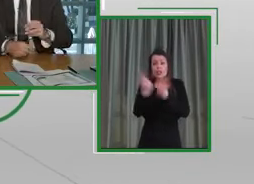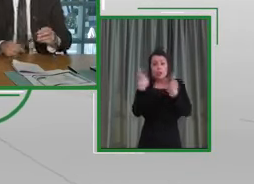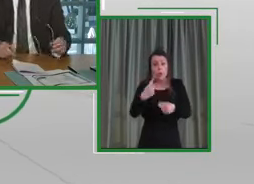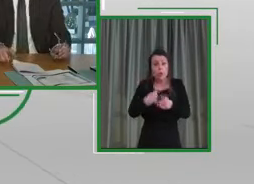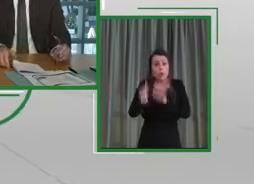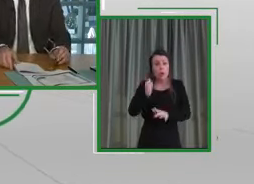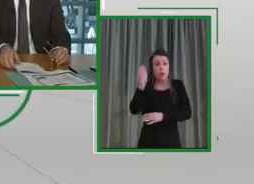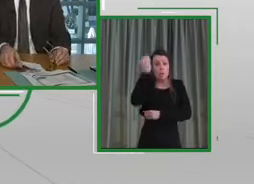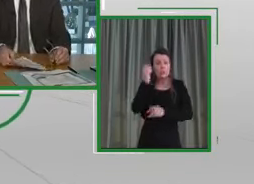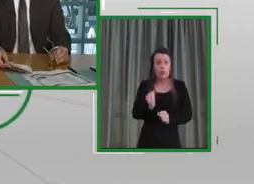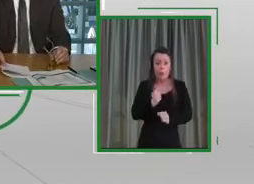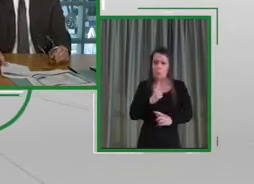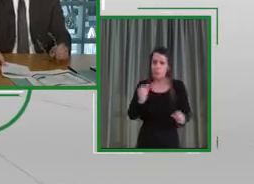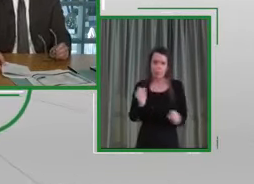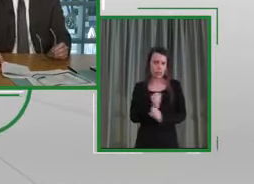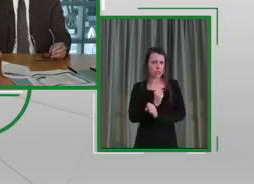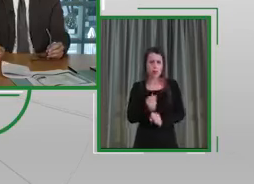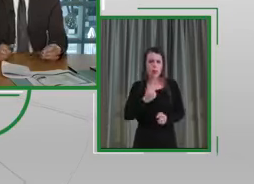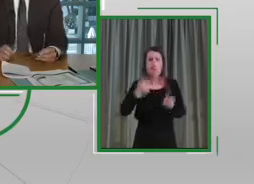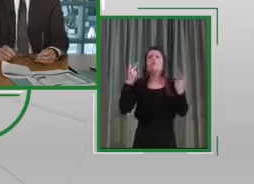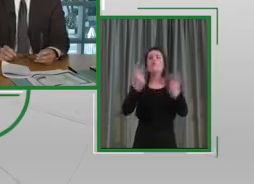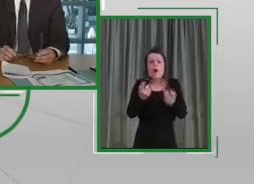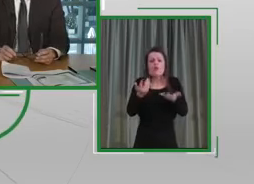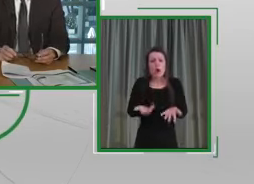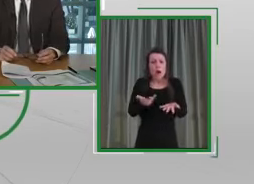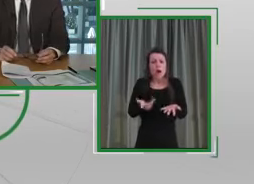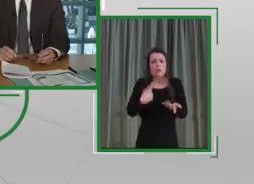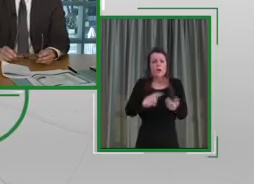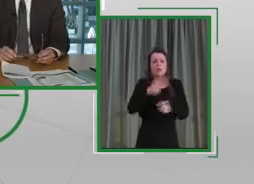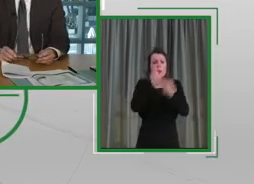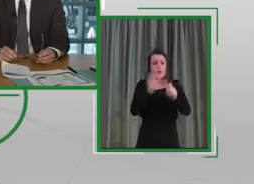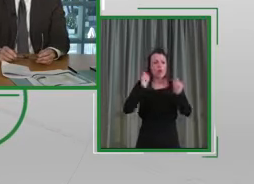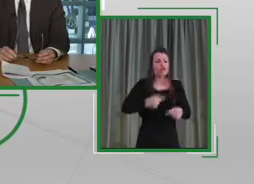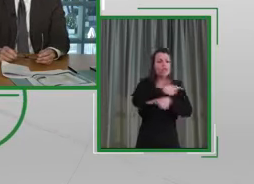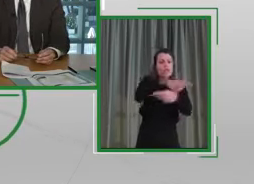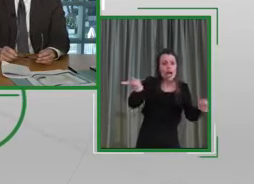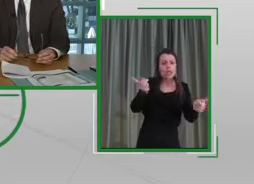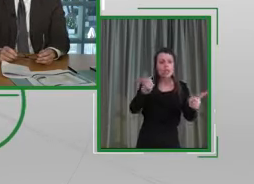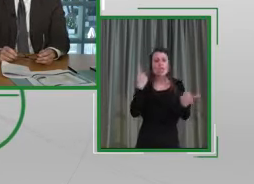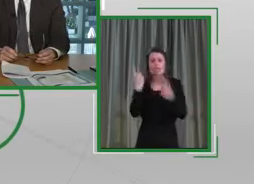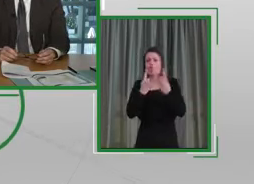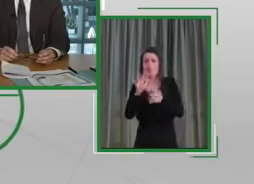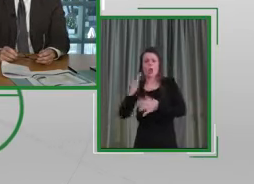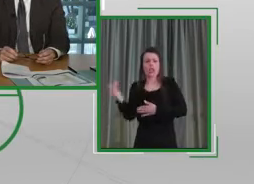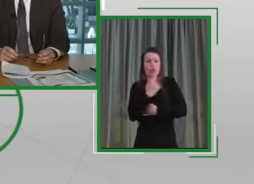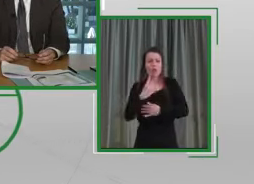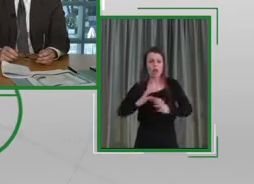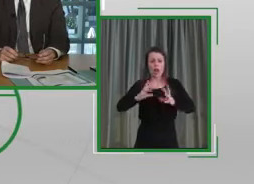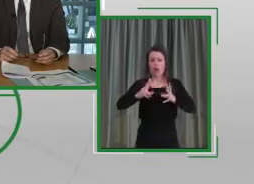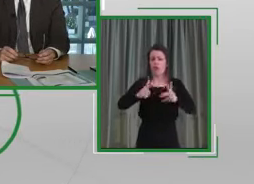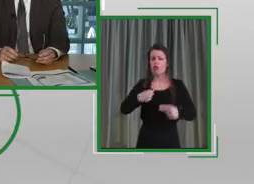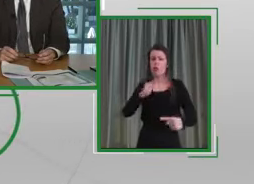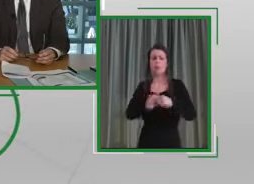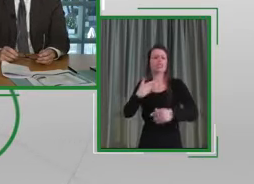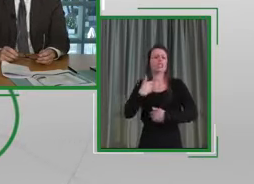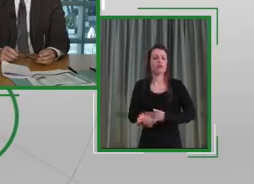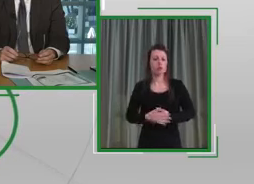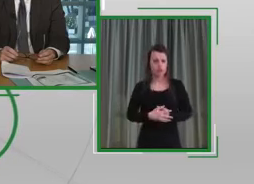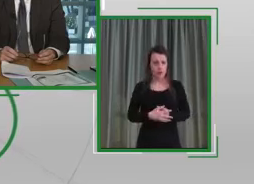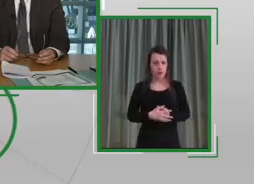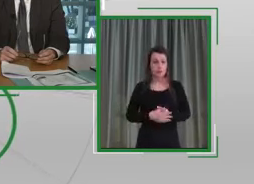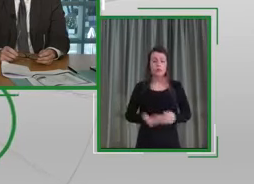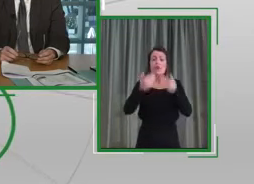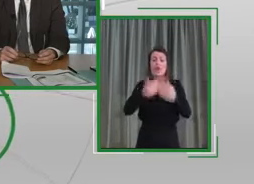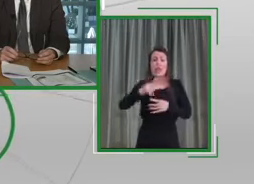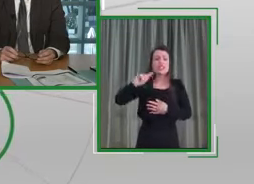nella maggioranza dei casi nella maggior parte dei cittadini reagire in modo positivo grazie a tutti voi riusciremo a uscire